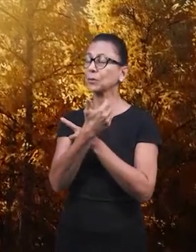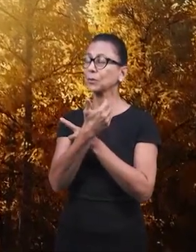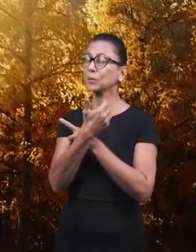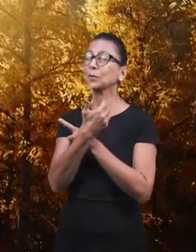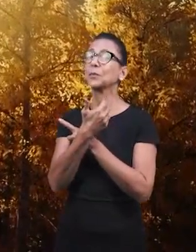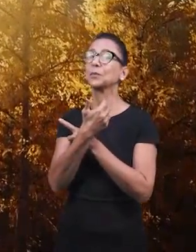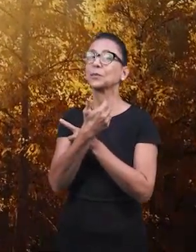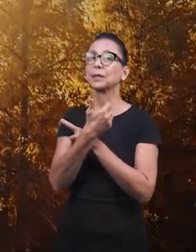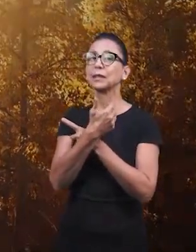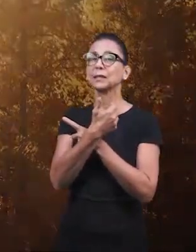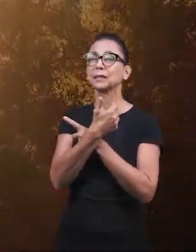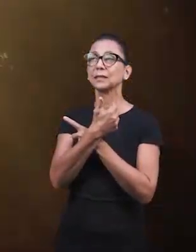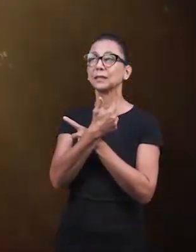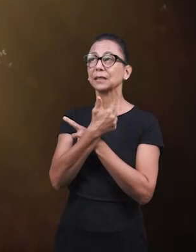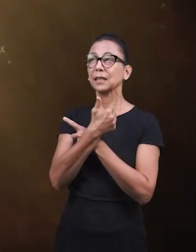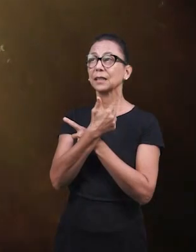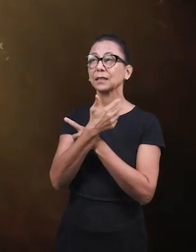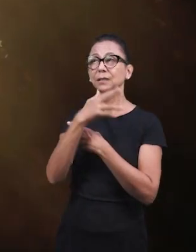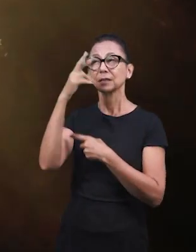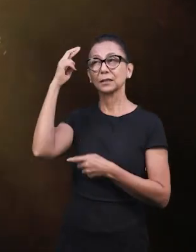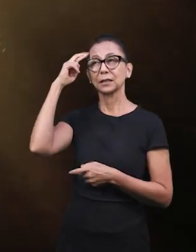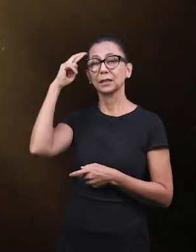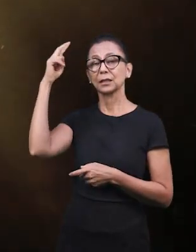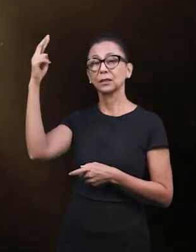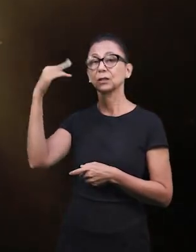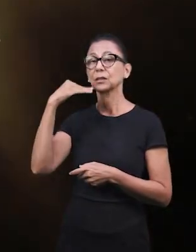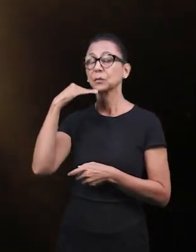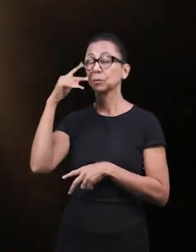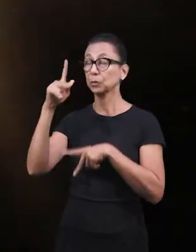Покрой, Господь, народ Твой.